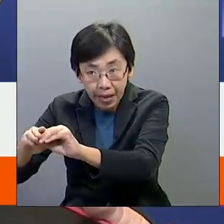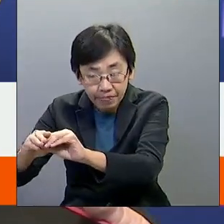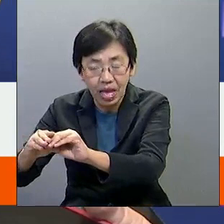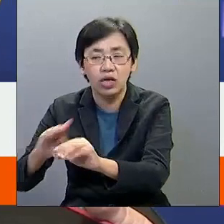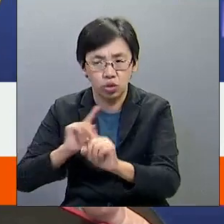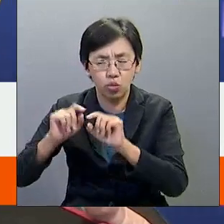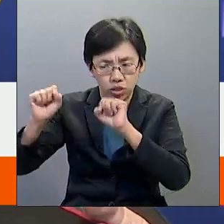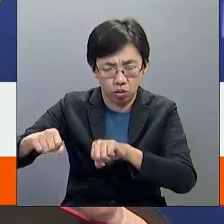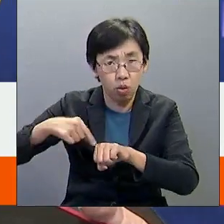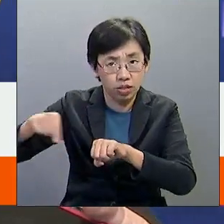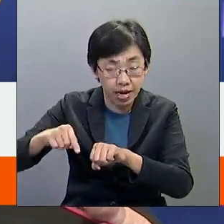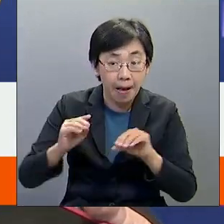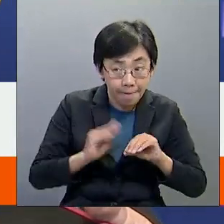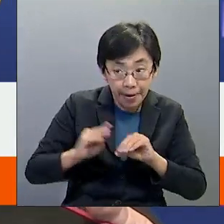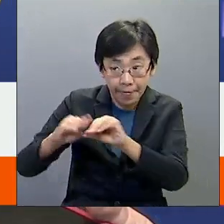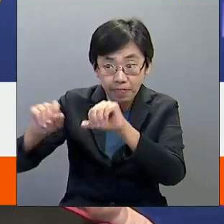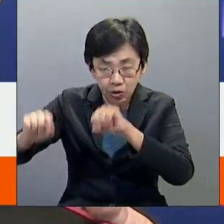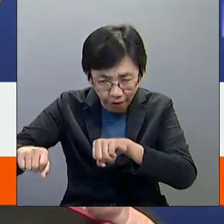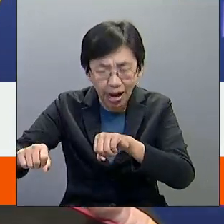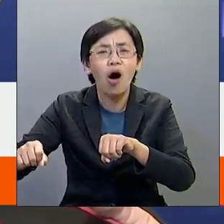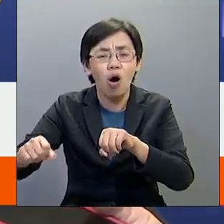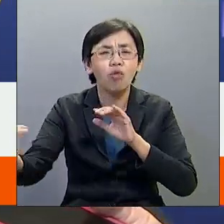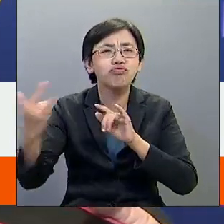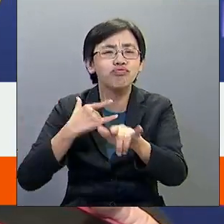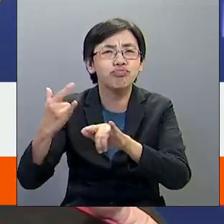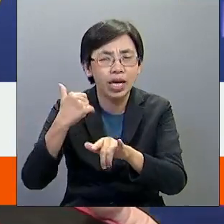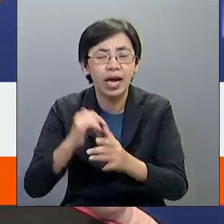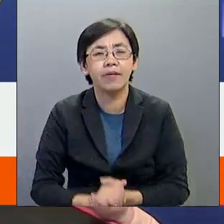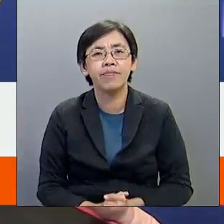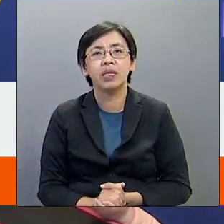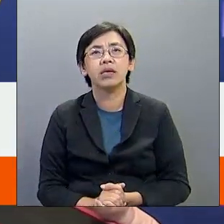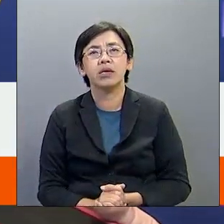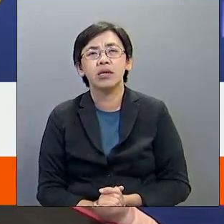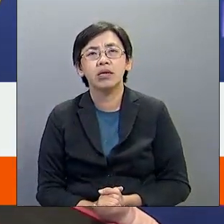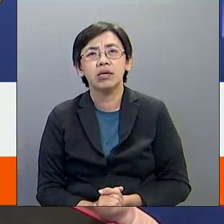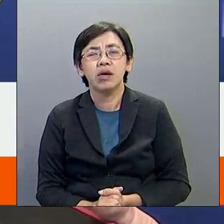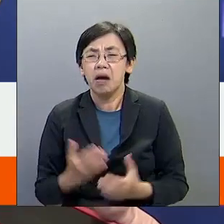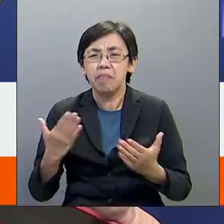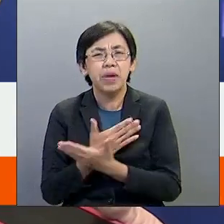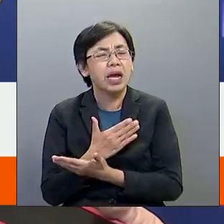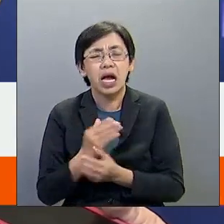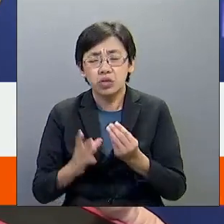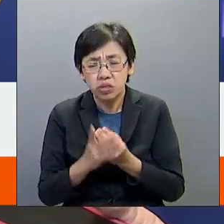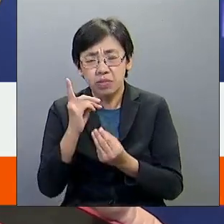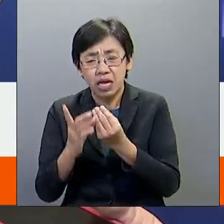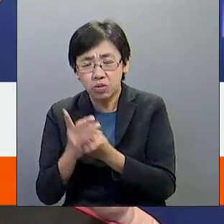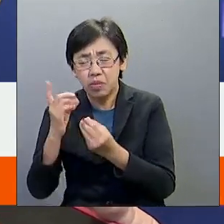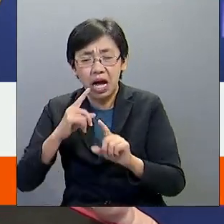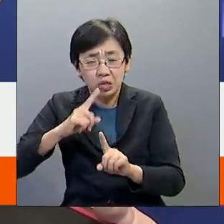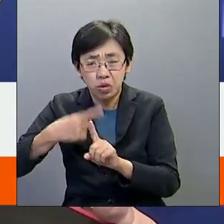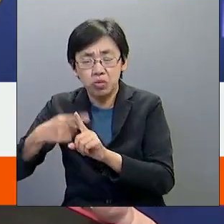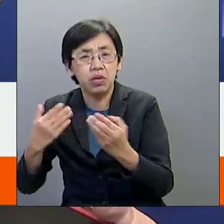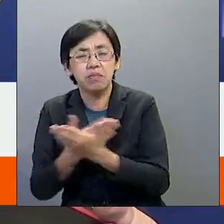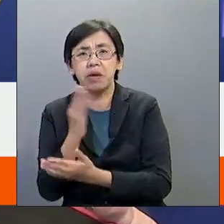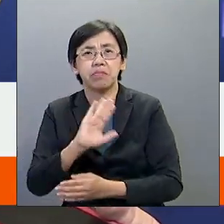ต้นทางด้วยนะครับสำคัญที่สุดก็คือการเปลี่ยนแปลงช็อตเวลานั้นเนี่ยนะครับมันคงไม่ได้ว่าเปลี่ยนกันได้ทุกสัปดาห์หรือทุกเดือนนะครับดังนั้นตอนนี้เท่าที่ท